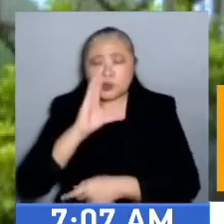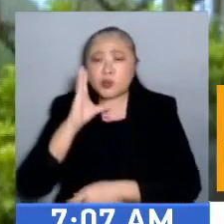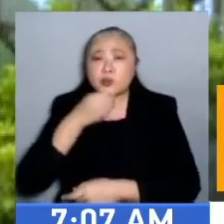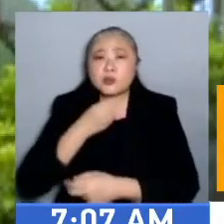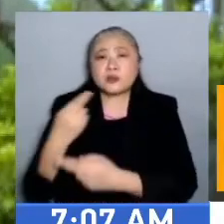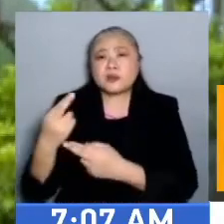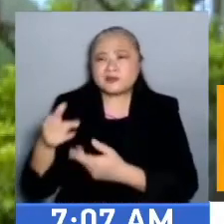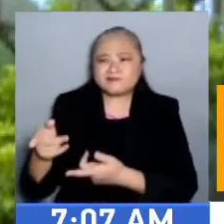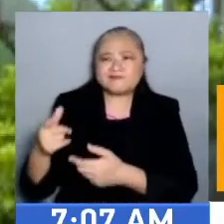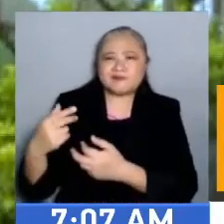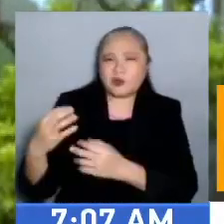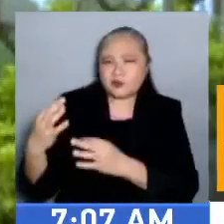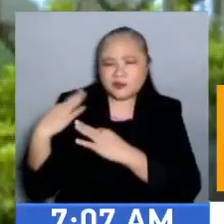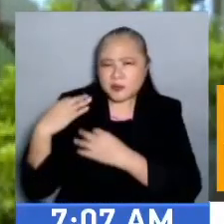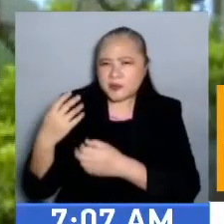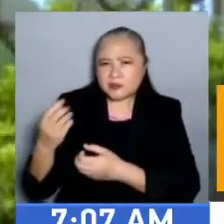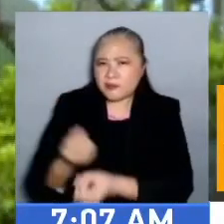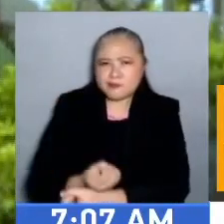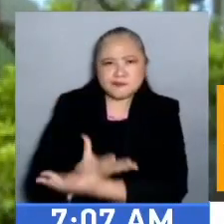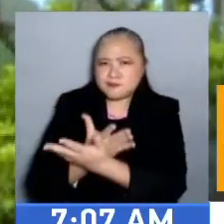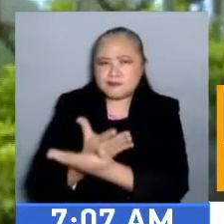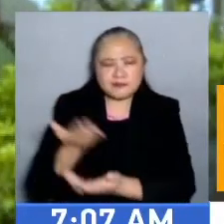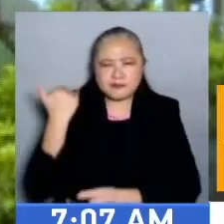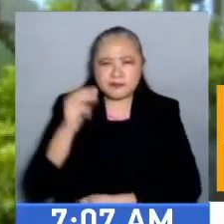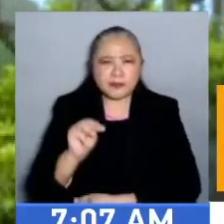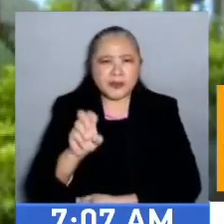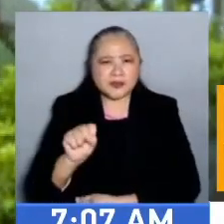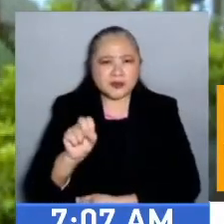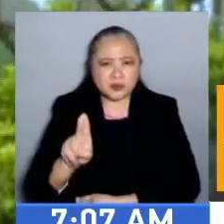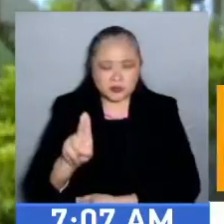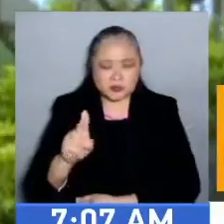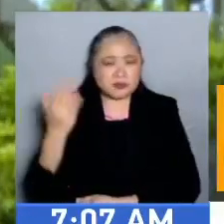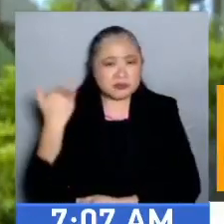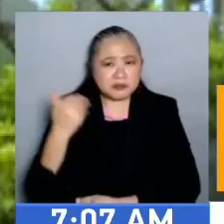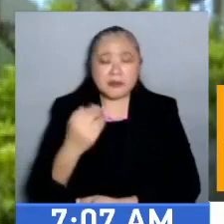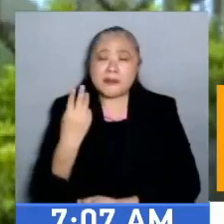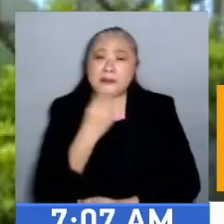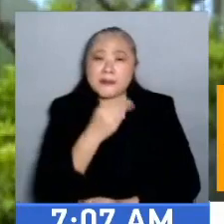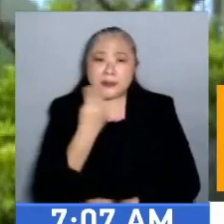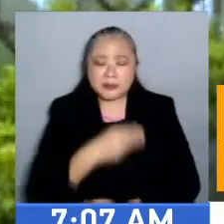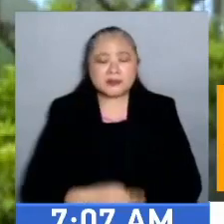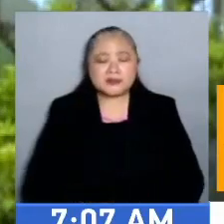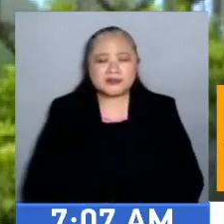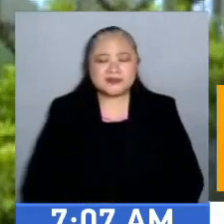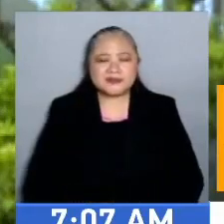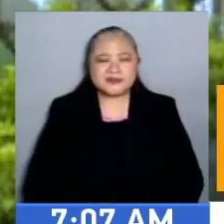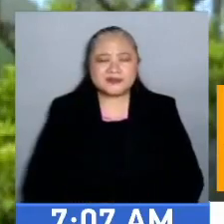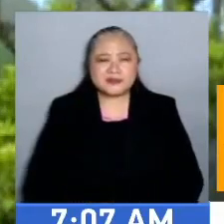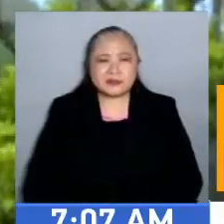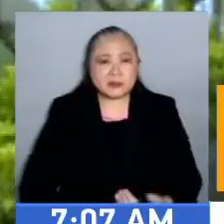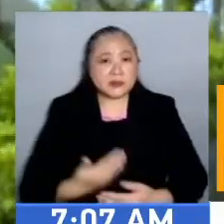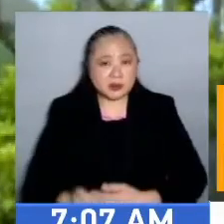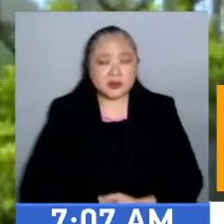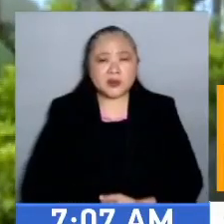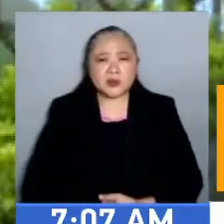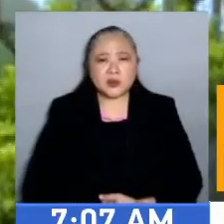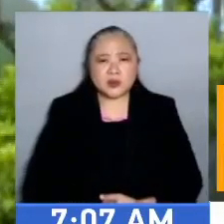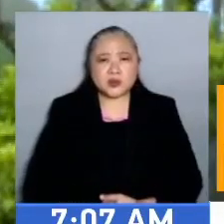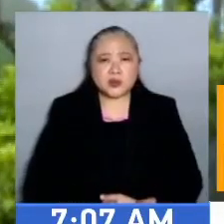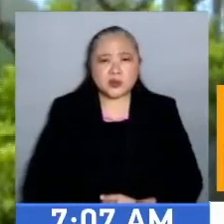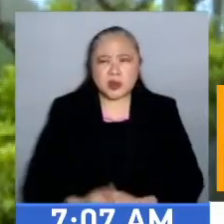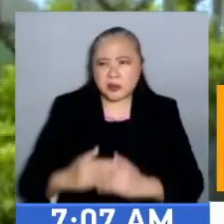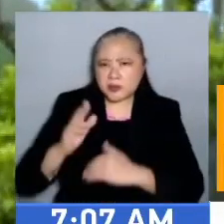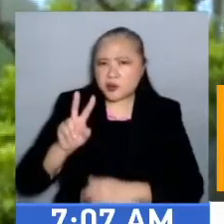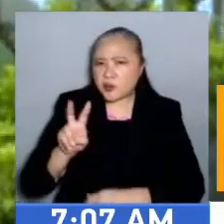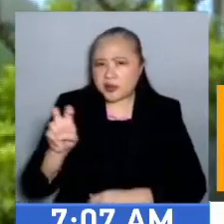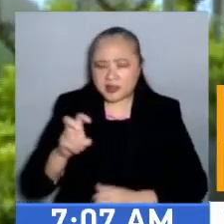ng gymnasium dito sa Mindanao State University sa Marawi City. Samantala, mahigit 200 naman na puwersa ng sundalo at ng